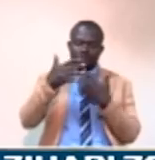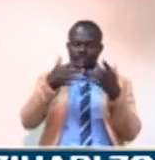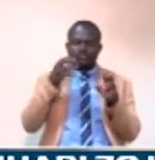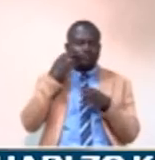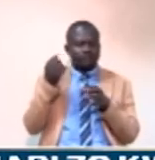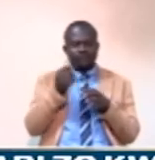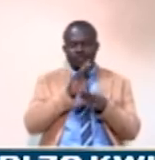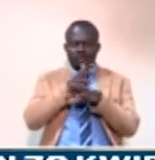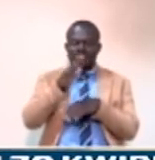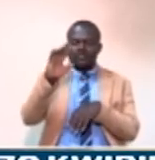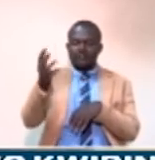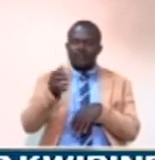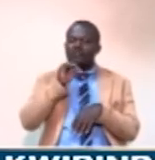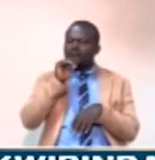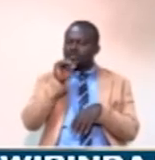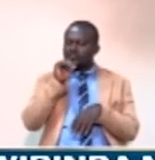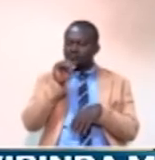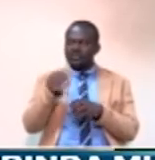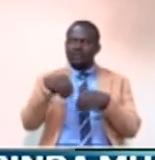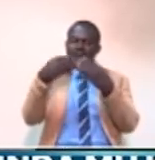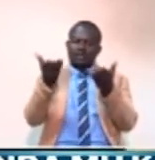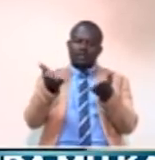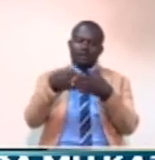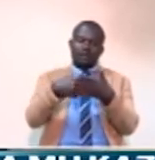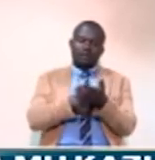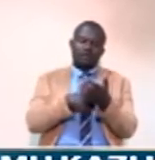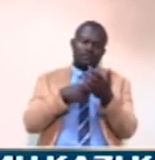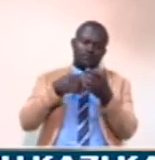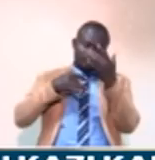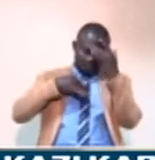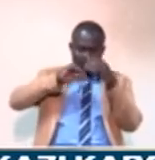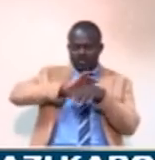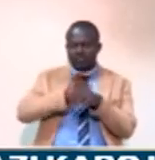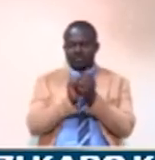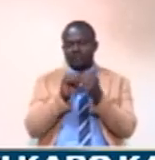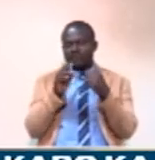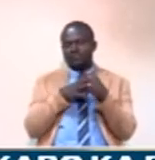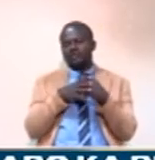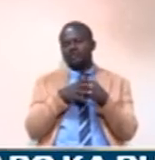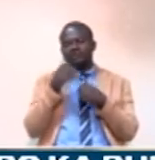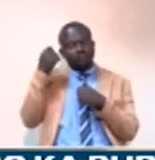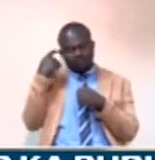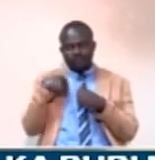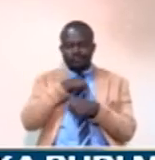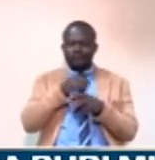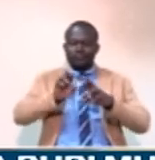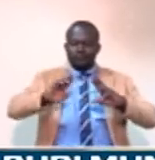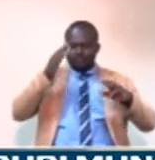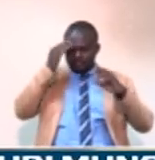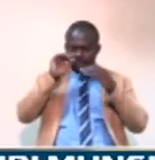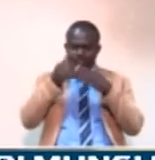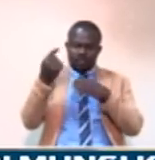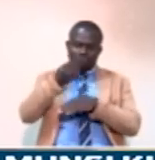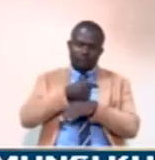arenga atanu kitongera kidatanga ubuvuzi bwa COVID. Rero turi mu myiteguro yo kugira ngo uyu munsi byibuze